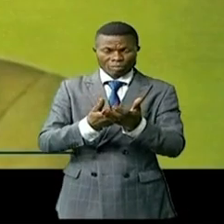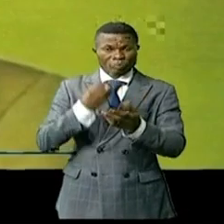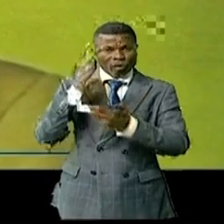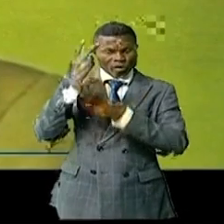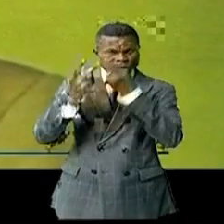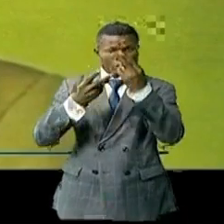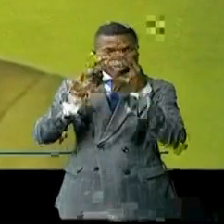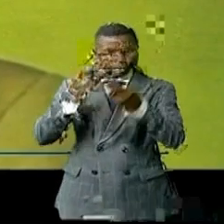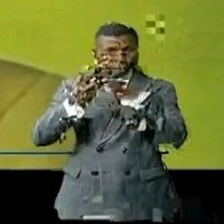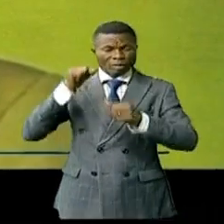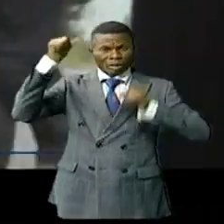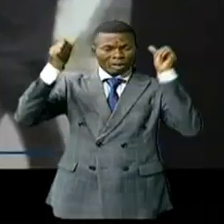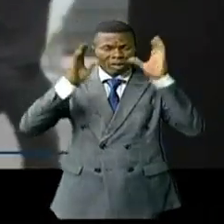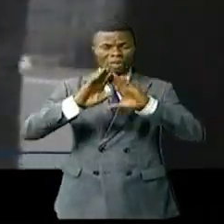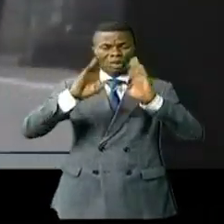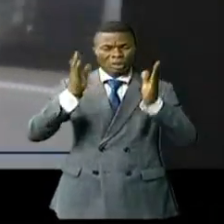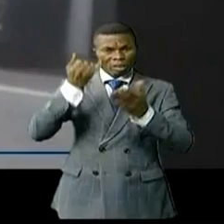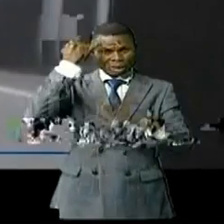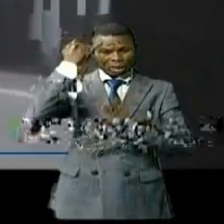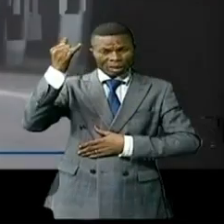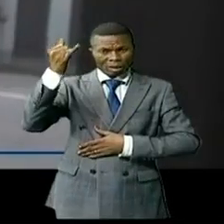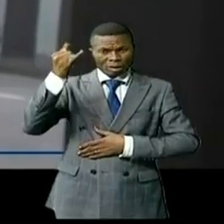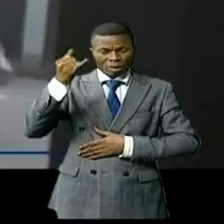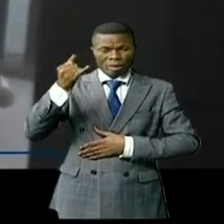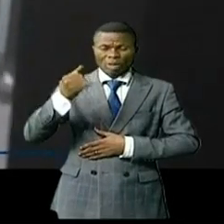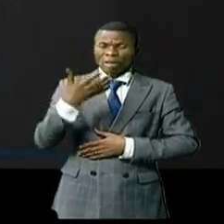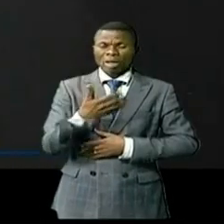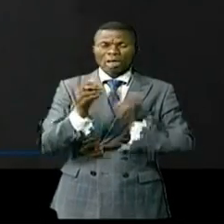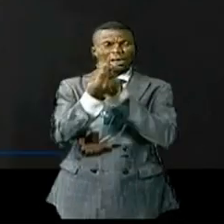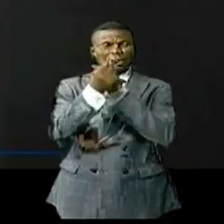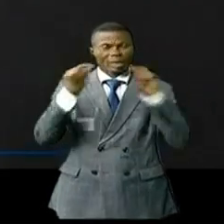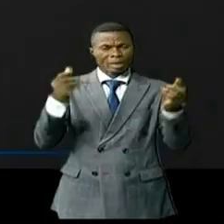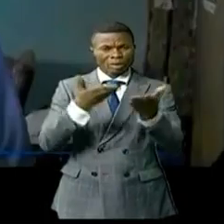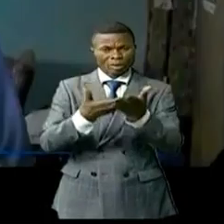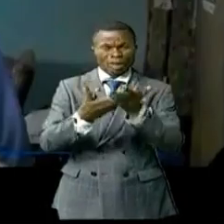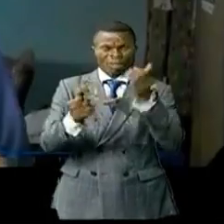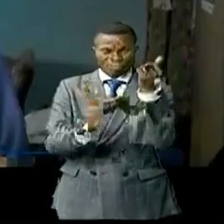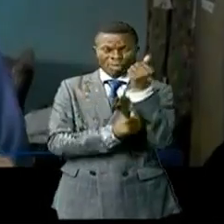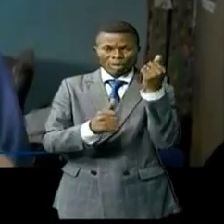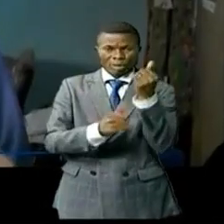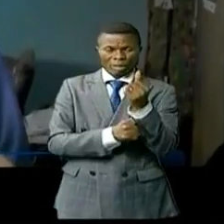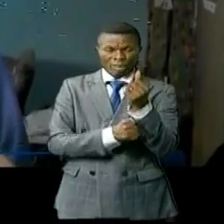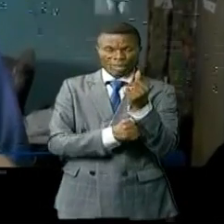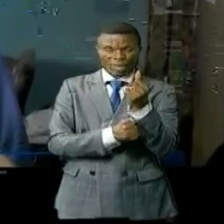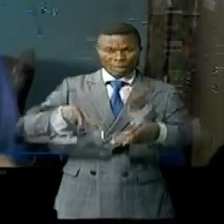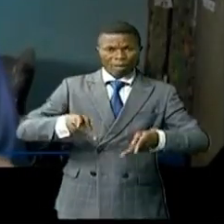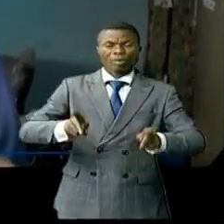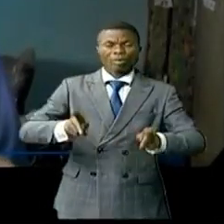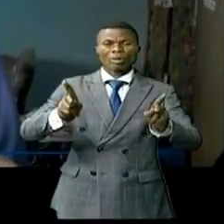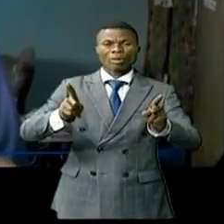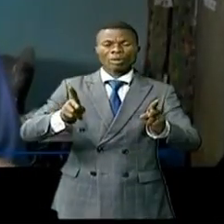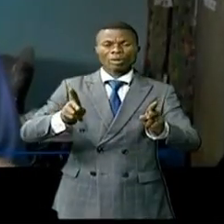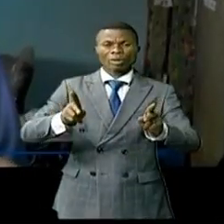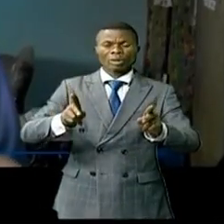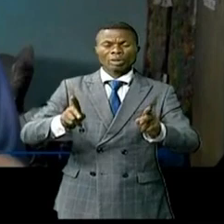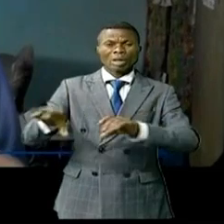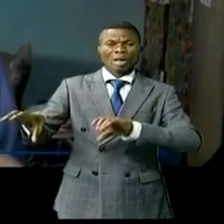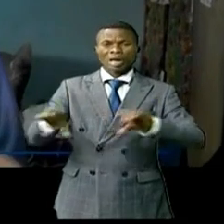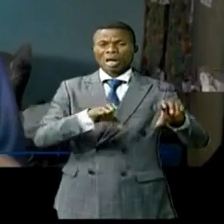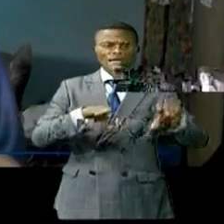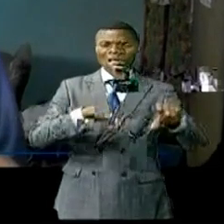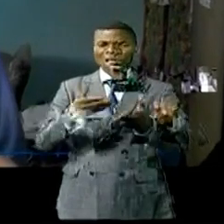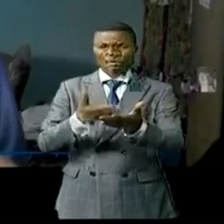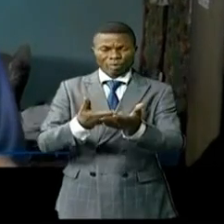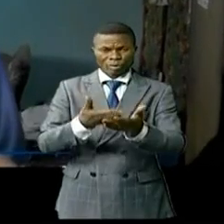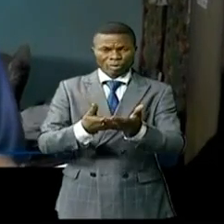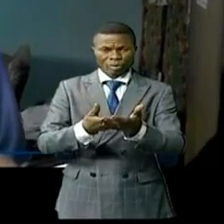des spectacles dans une option de bénévolat. La personne qui occasionne cette matinée d'hommage a